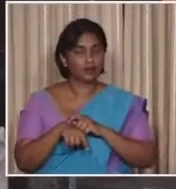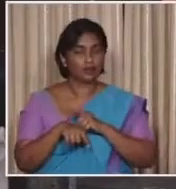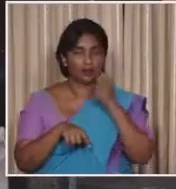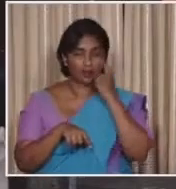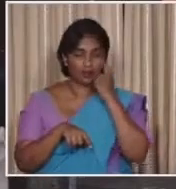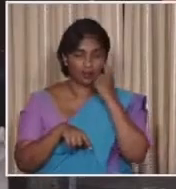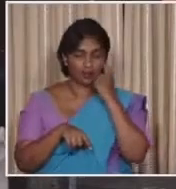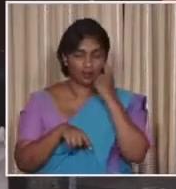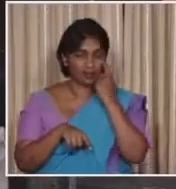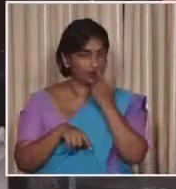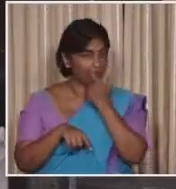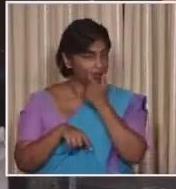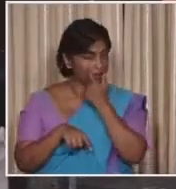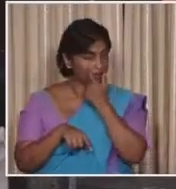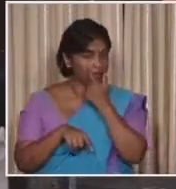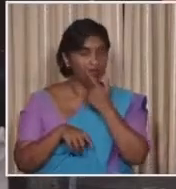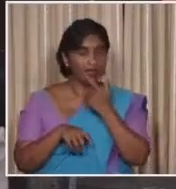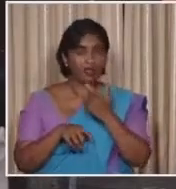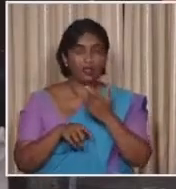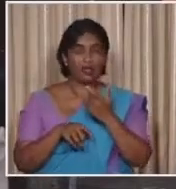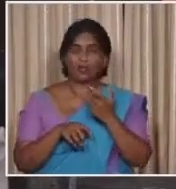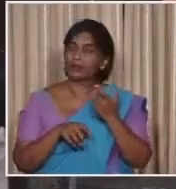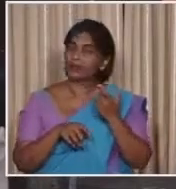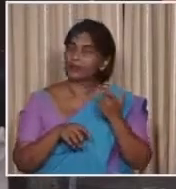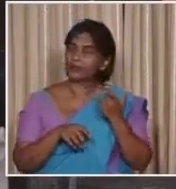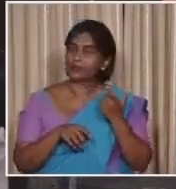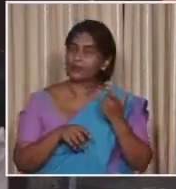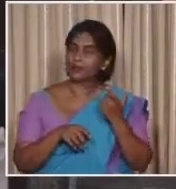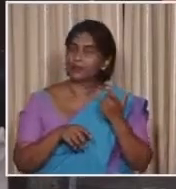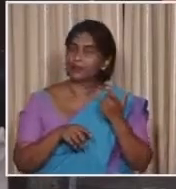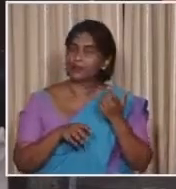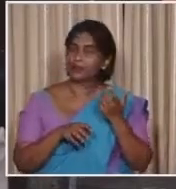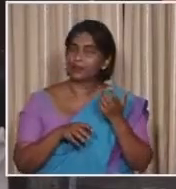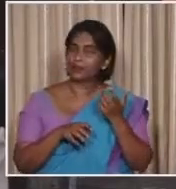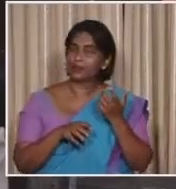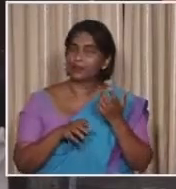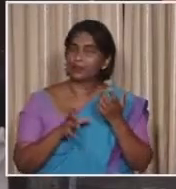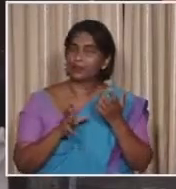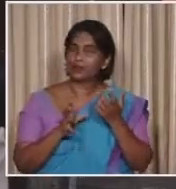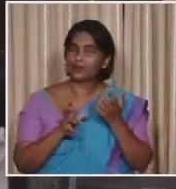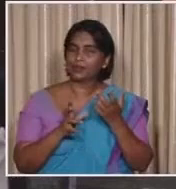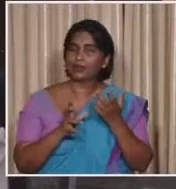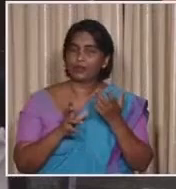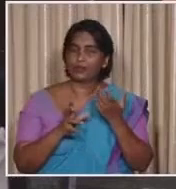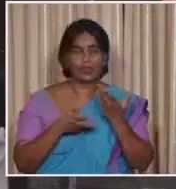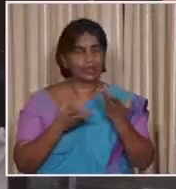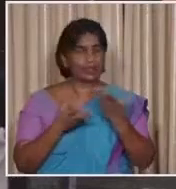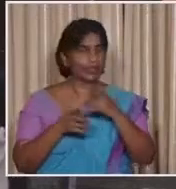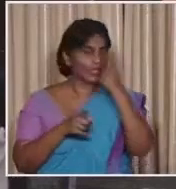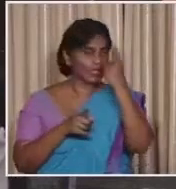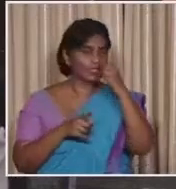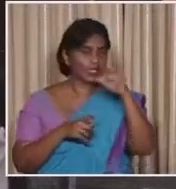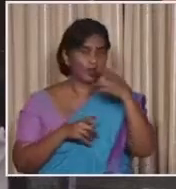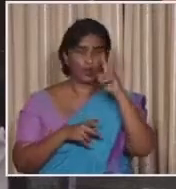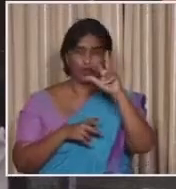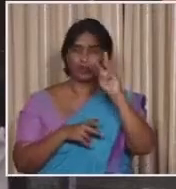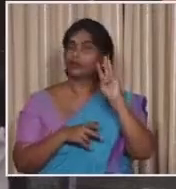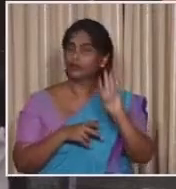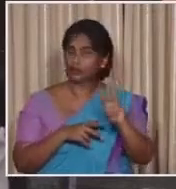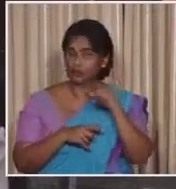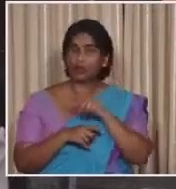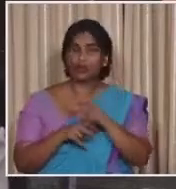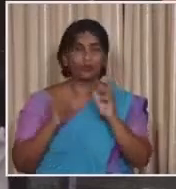சப்பாத்து கால்களுக்குள் போட்டு மிதித்த வரலாறுகள் கூட இருக்கின்றது. 83 இனக்கலவரத்தை